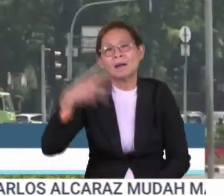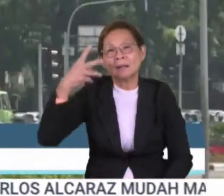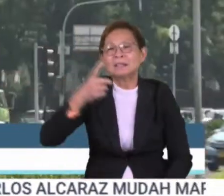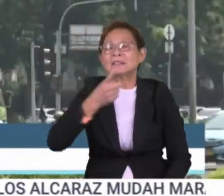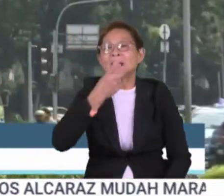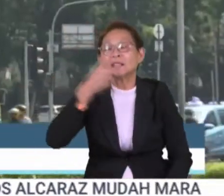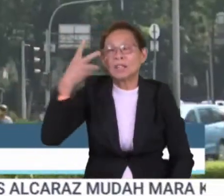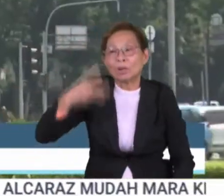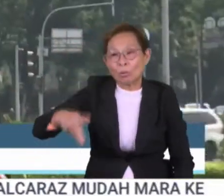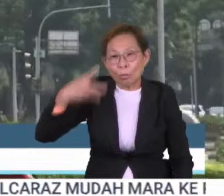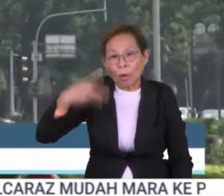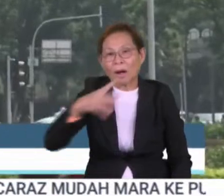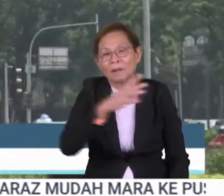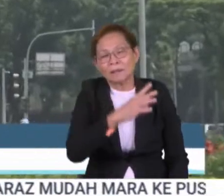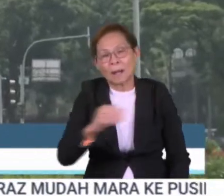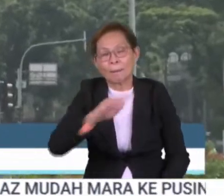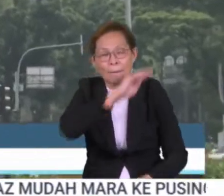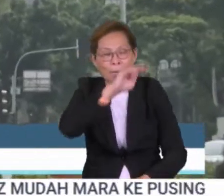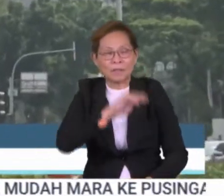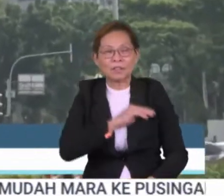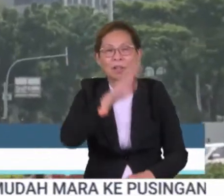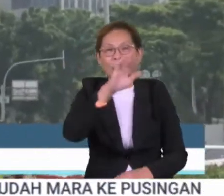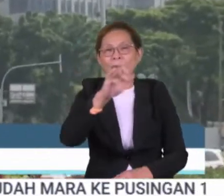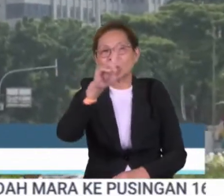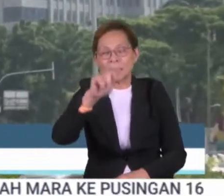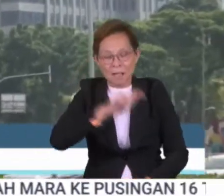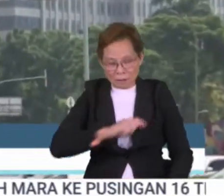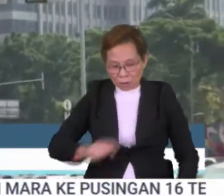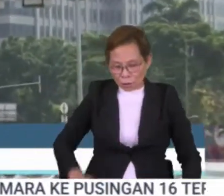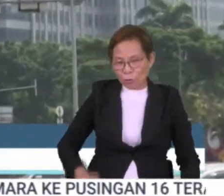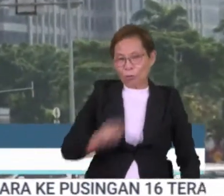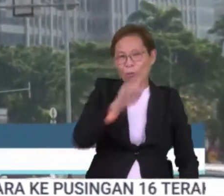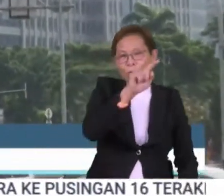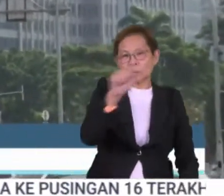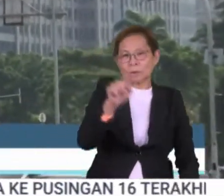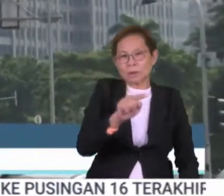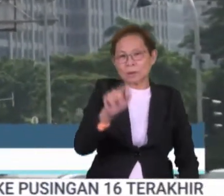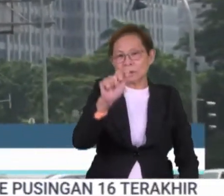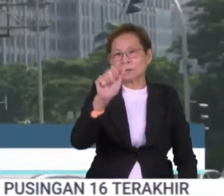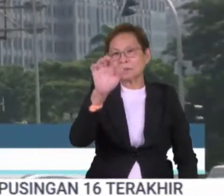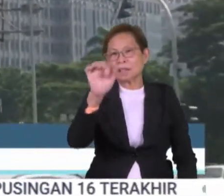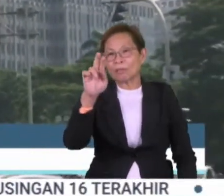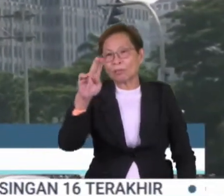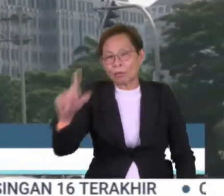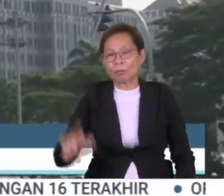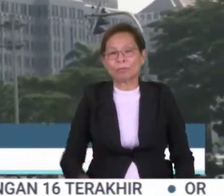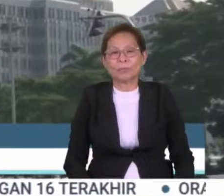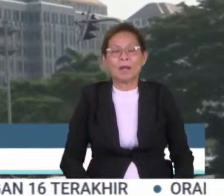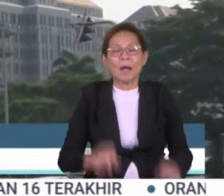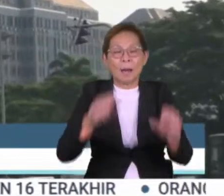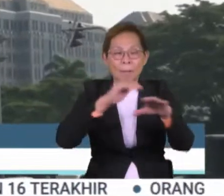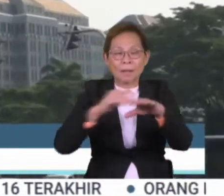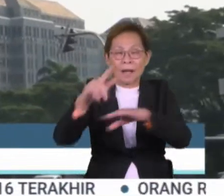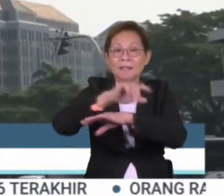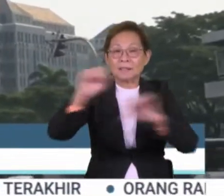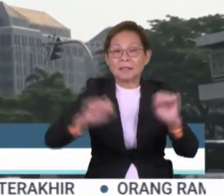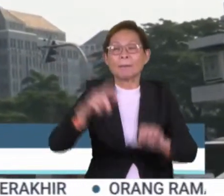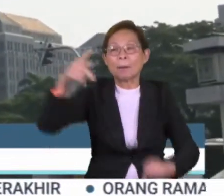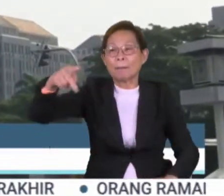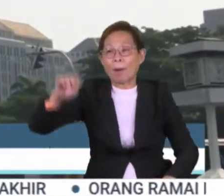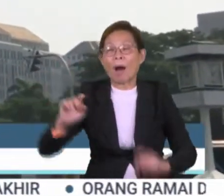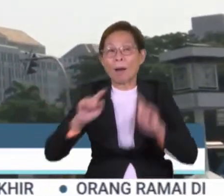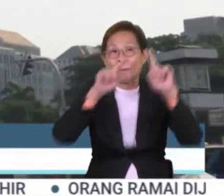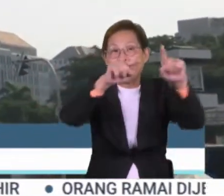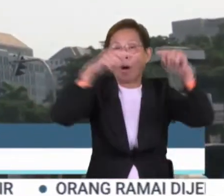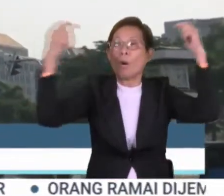Wan Azizah Wan Ismail serta Menteri MITI Tengku Datuk Seri Zafrul Tengku Abdul Aziz. Pada Selasa, Perdana Menteri akan